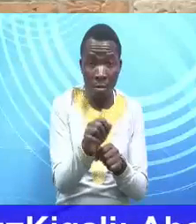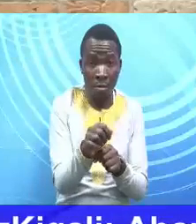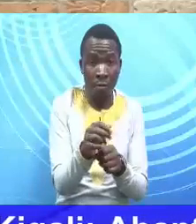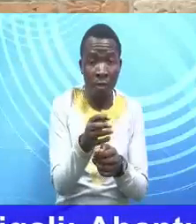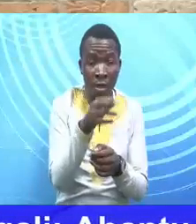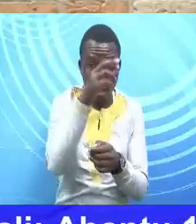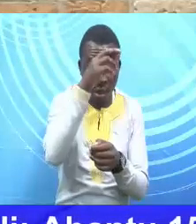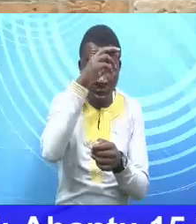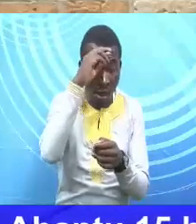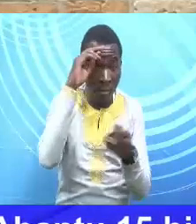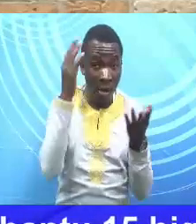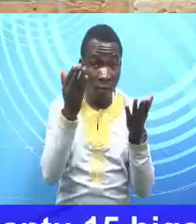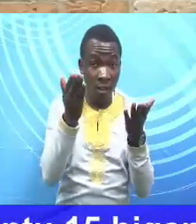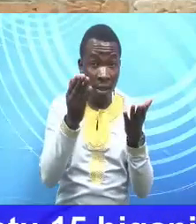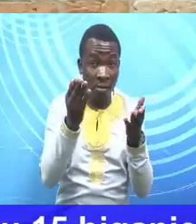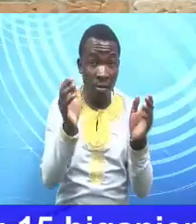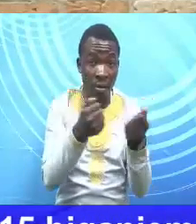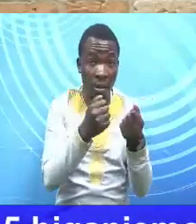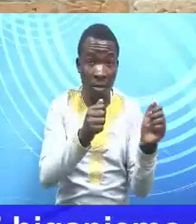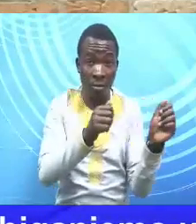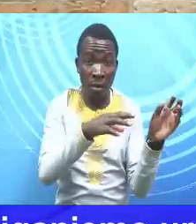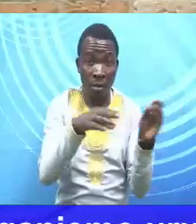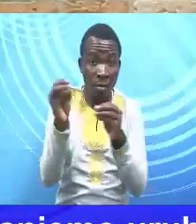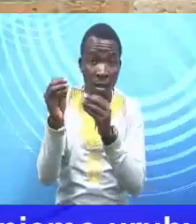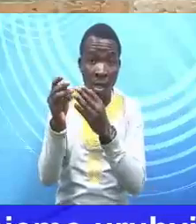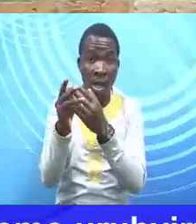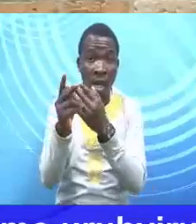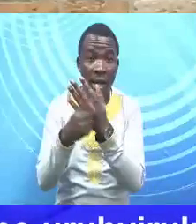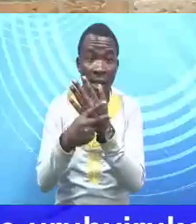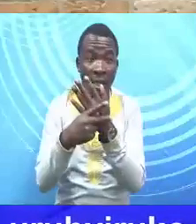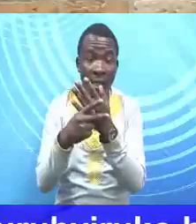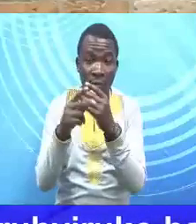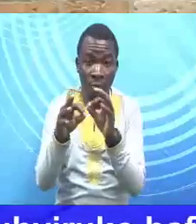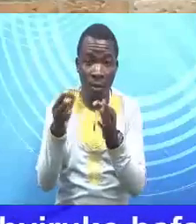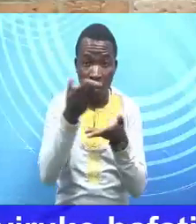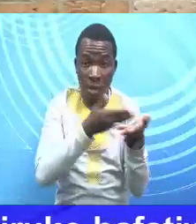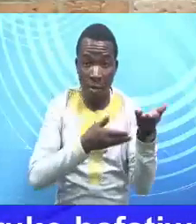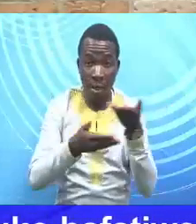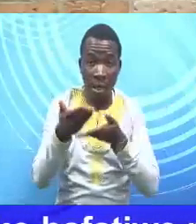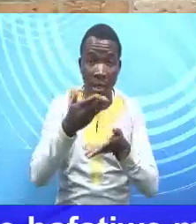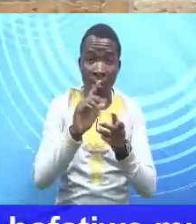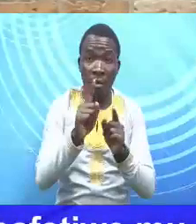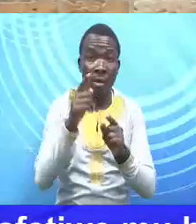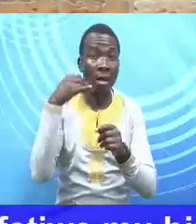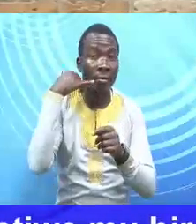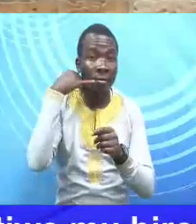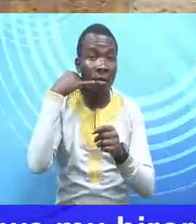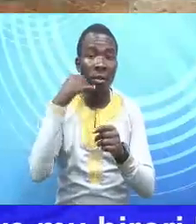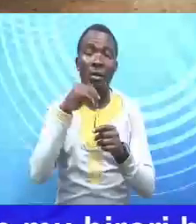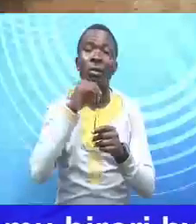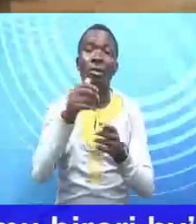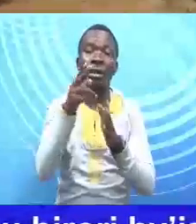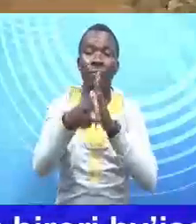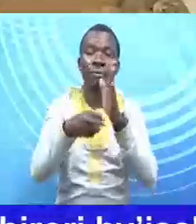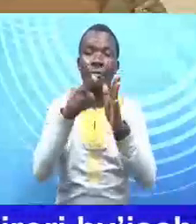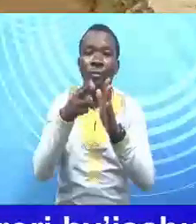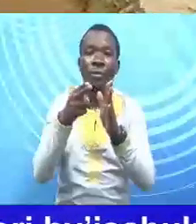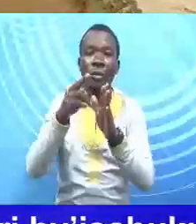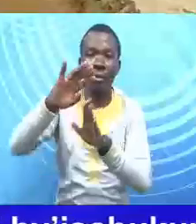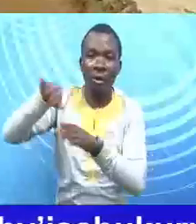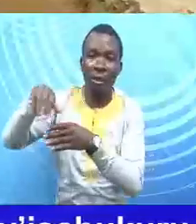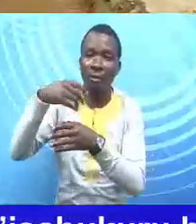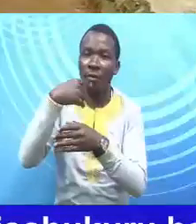Kayonza ni ibyo twabiganira atari kuri fone batari kuri kamera usibye ibivugwa